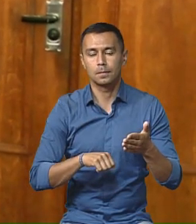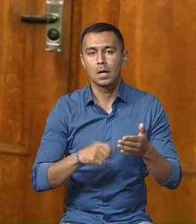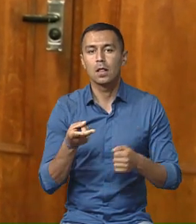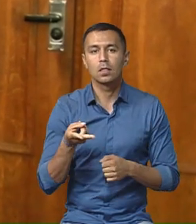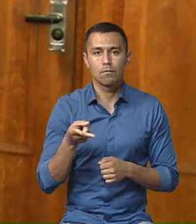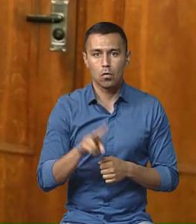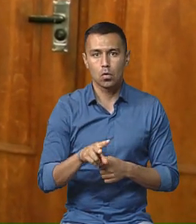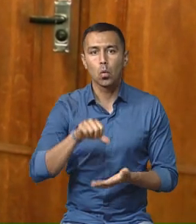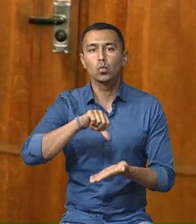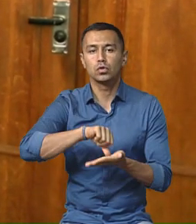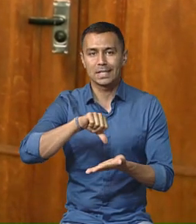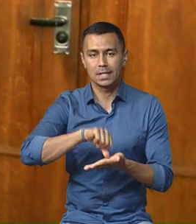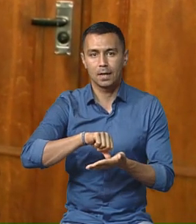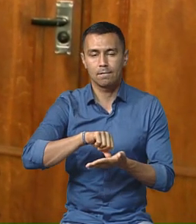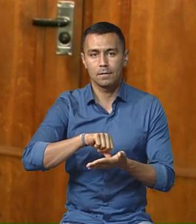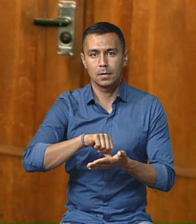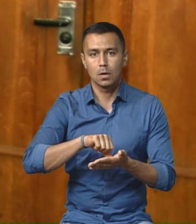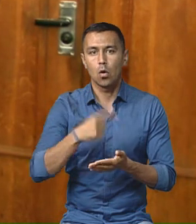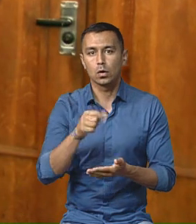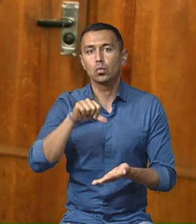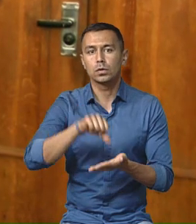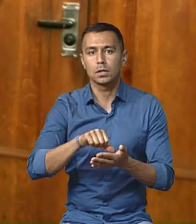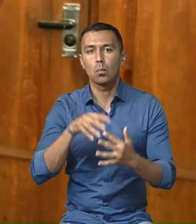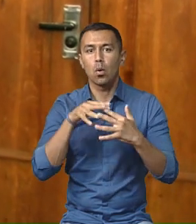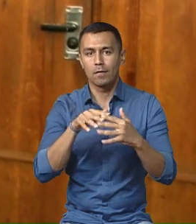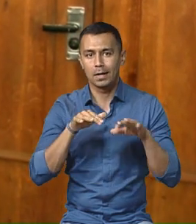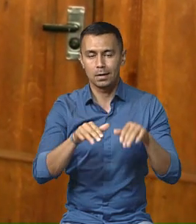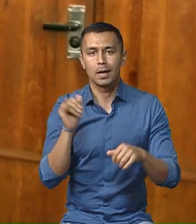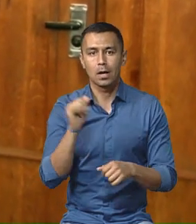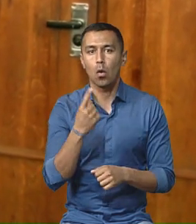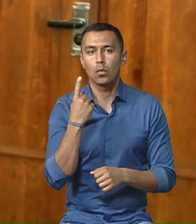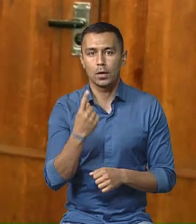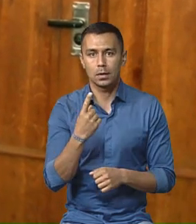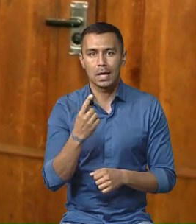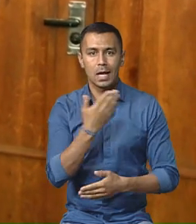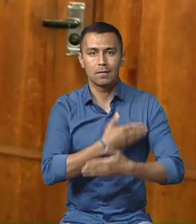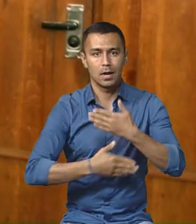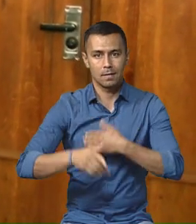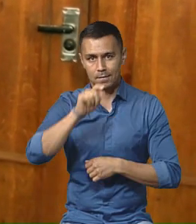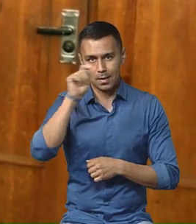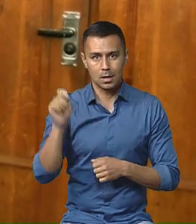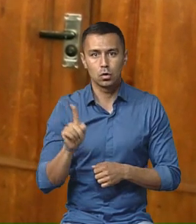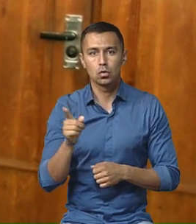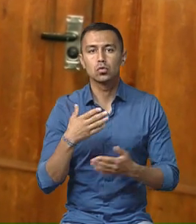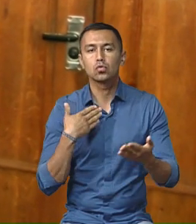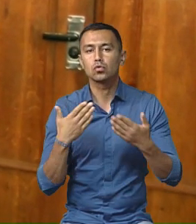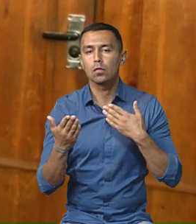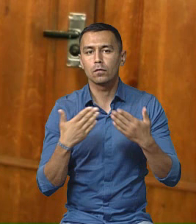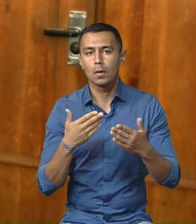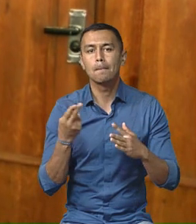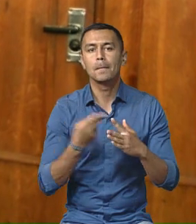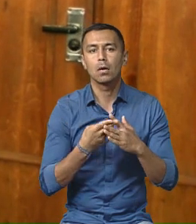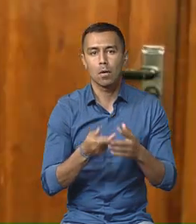двох учасників, верніше, один учасник бойових дій і один інвалід війни. Що стосовно